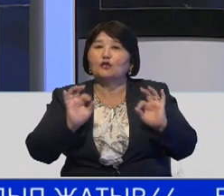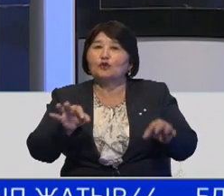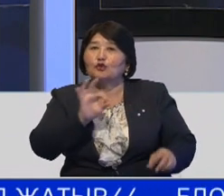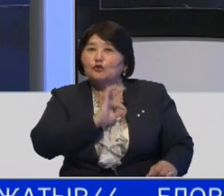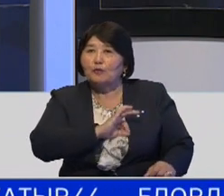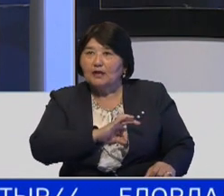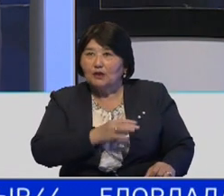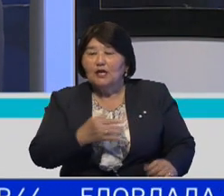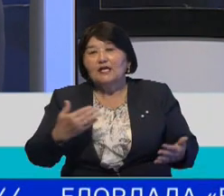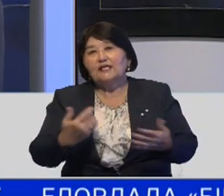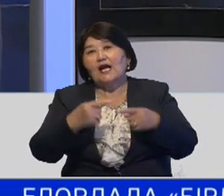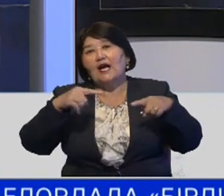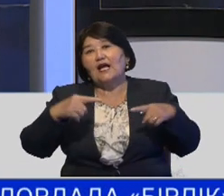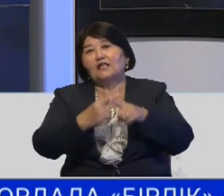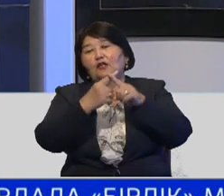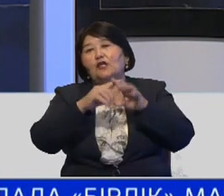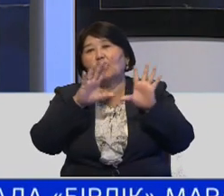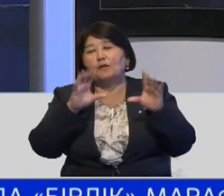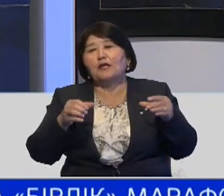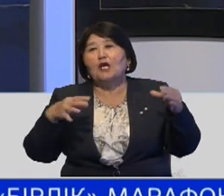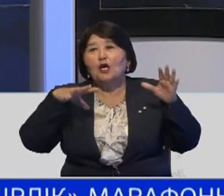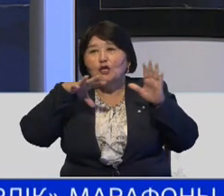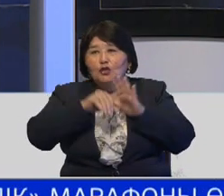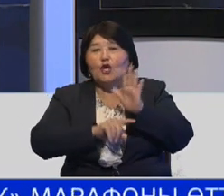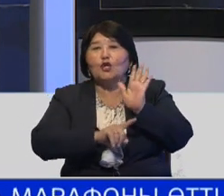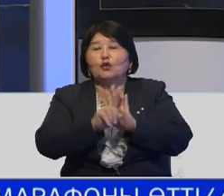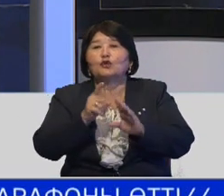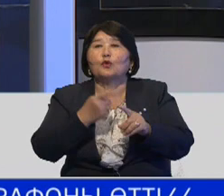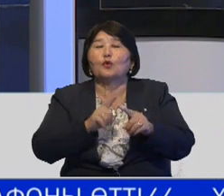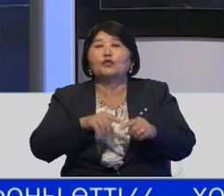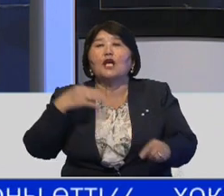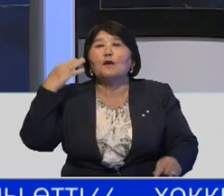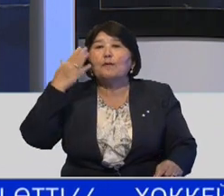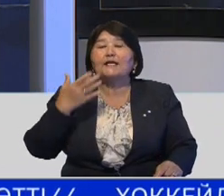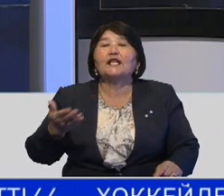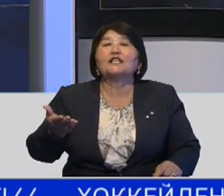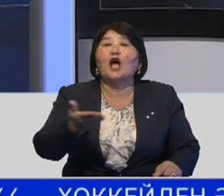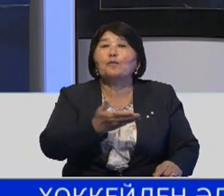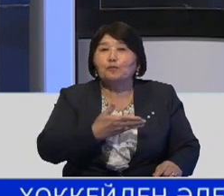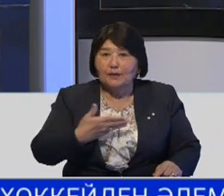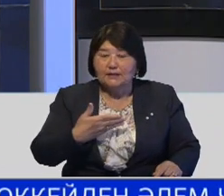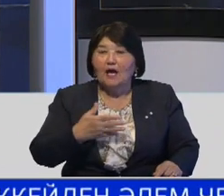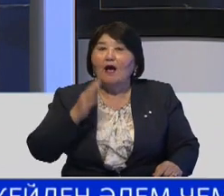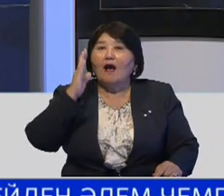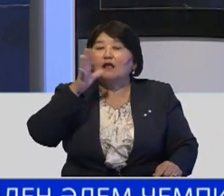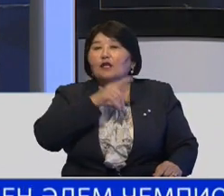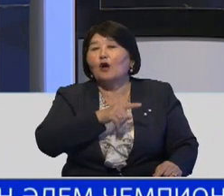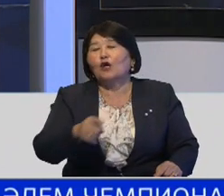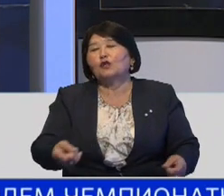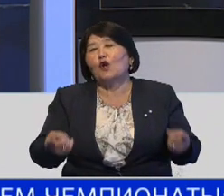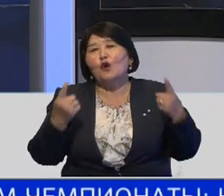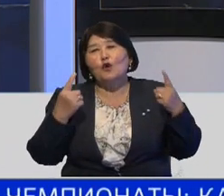жаңа технологияны барынша қорықпай енгізу. Осы мақсатта біз алдағы уақытта